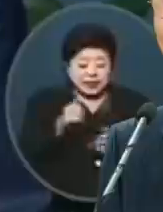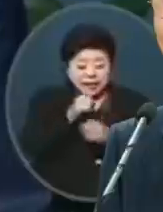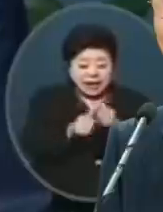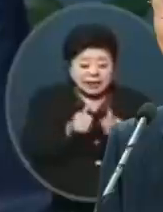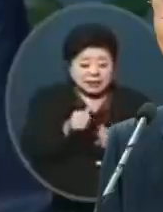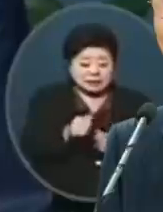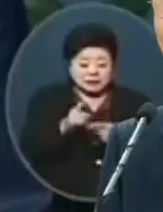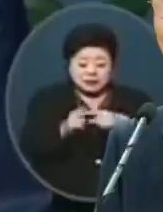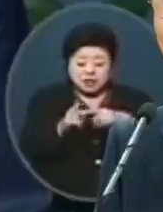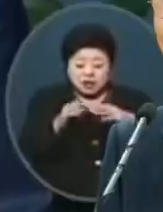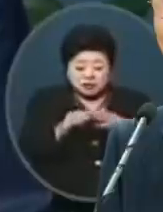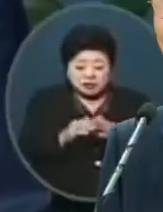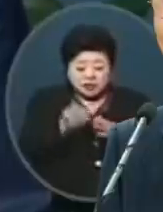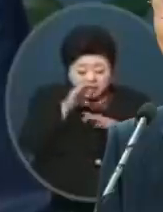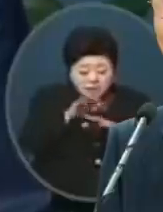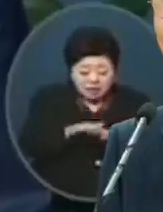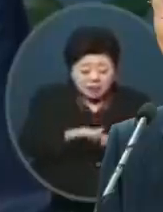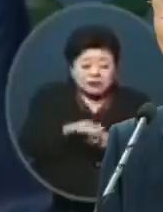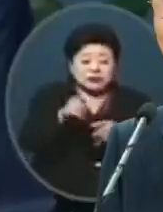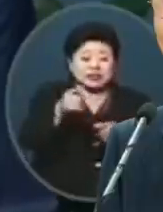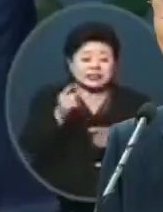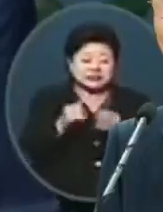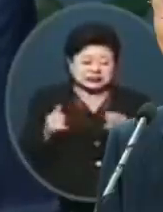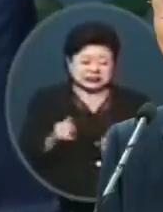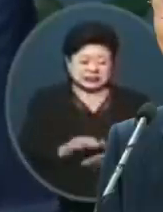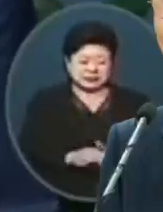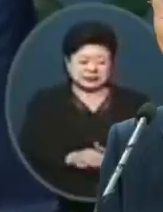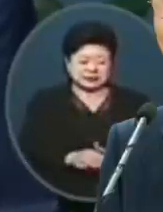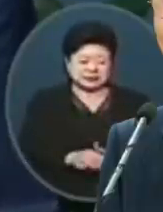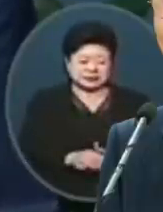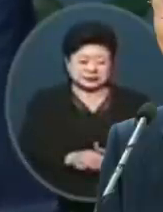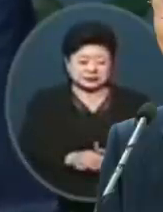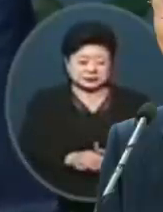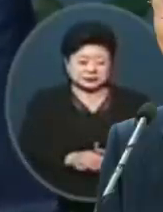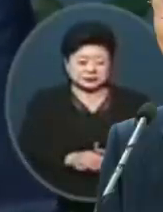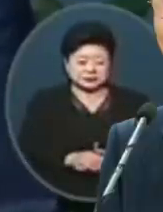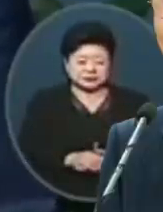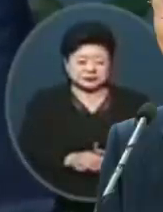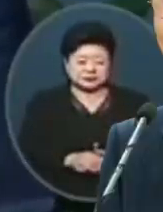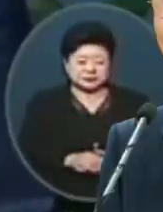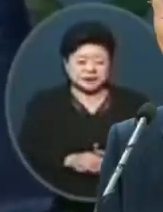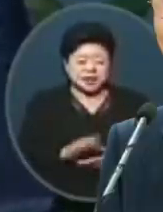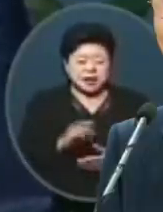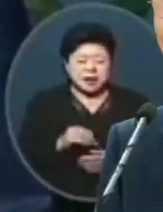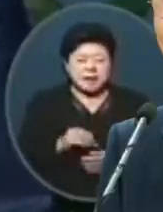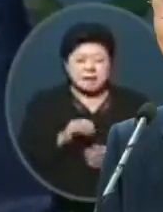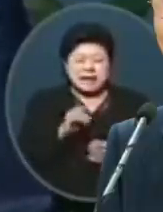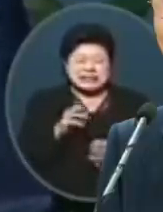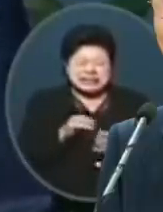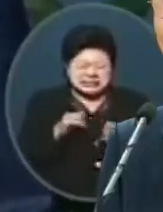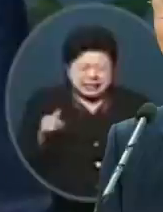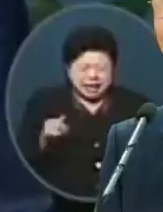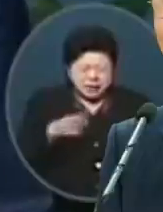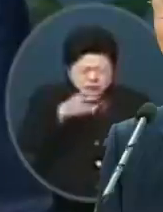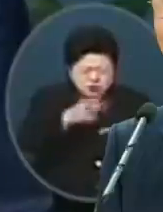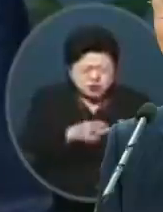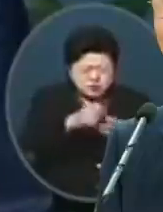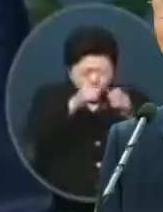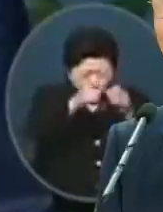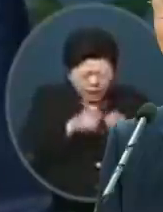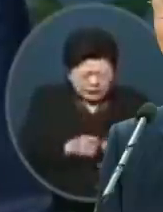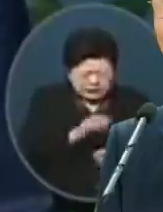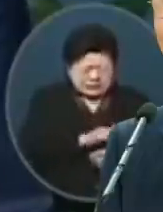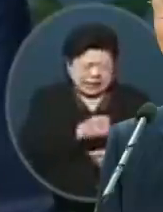하나님 성전에 예배하러 올라가는데 한 사람은 바리새 교인이고 한 사람은 세리입니다. 바리새 교인은 율법을 철저히